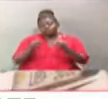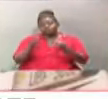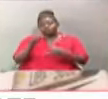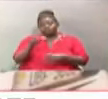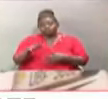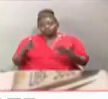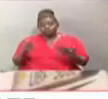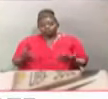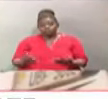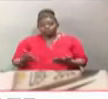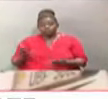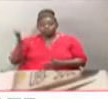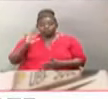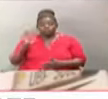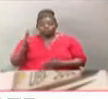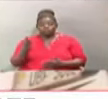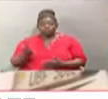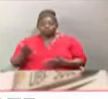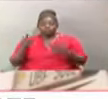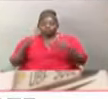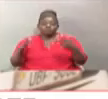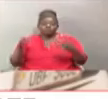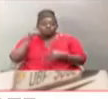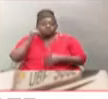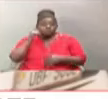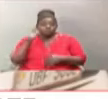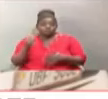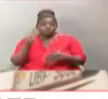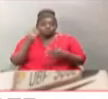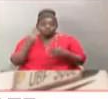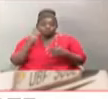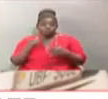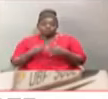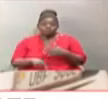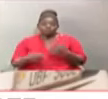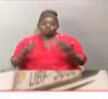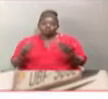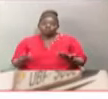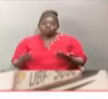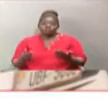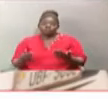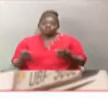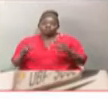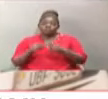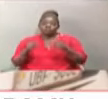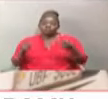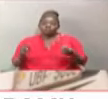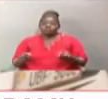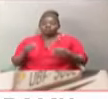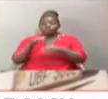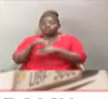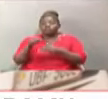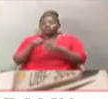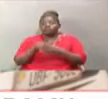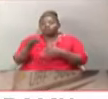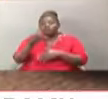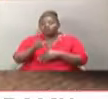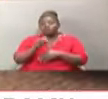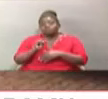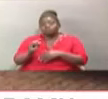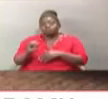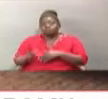Era mbadde mbasiibudde nakati nakamala kubakubira essimu nimbagamba nti bansindire kira y'akasente bagamba nabo